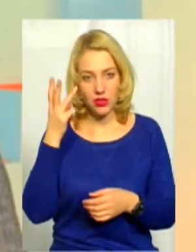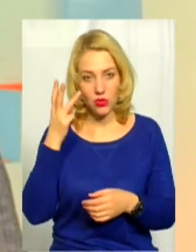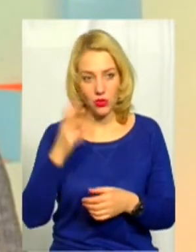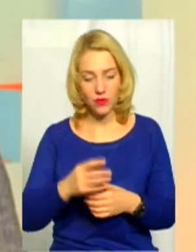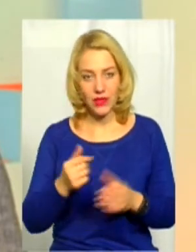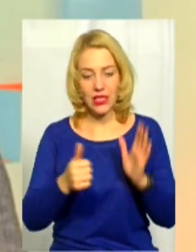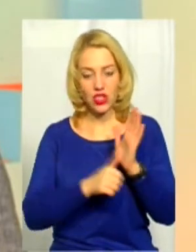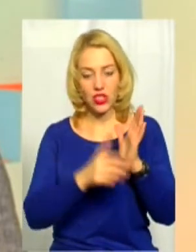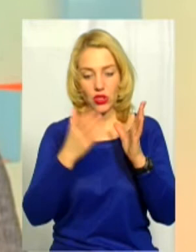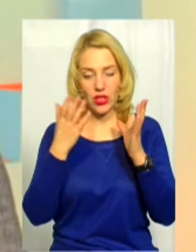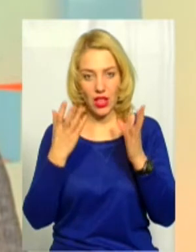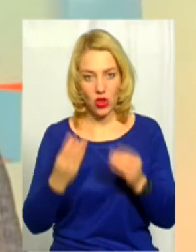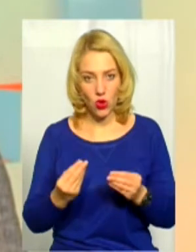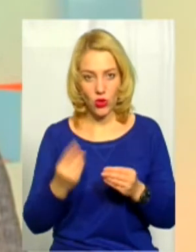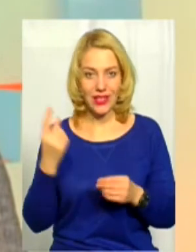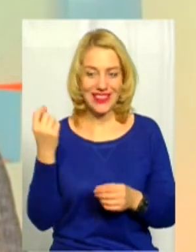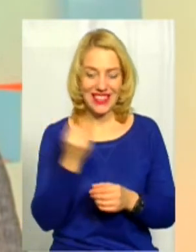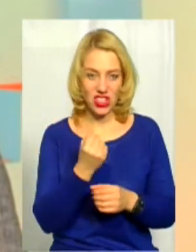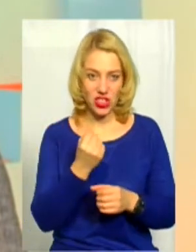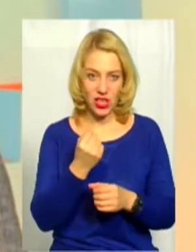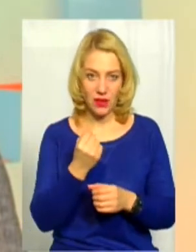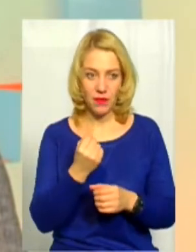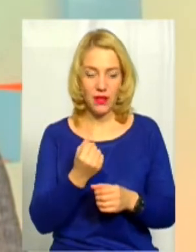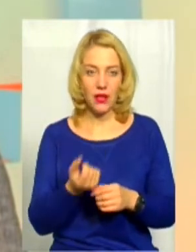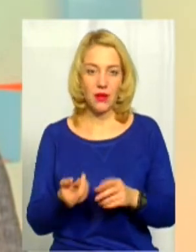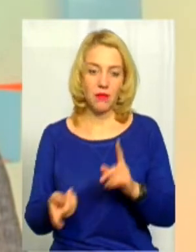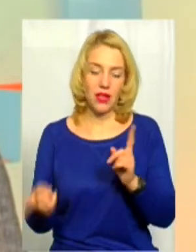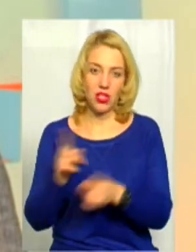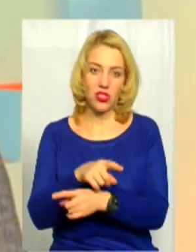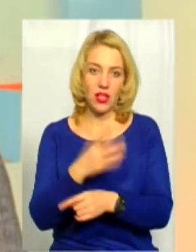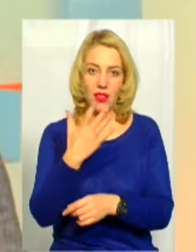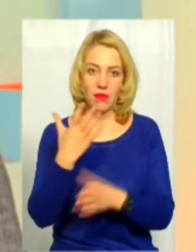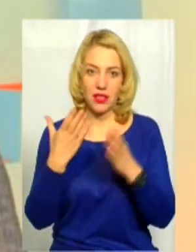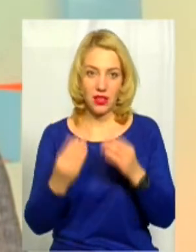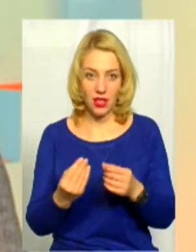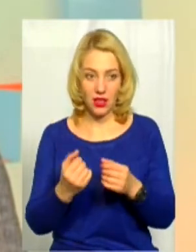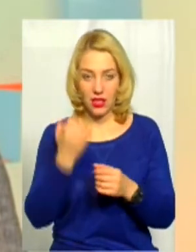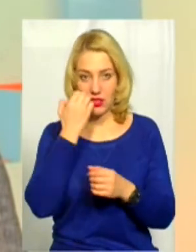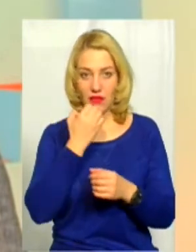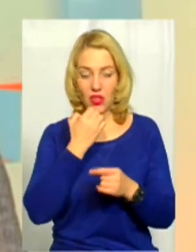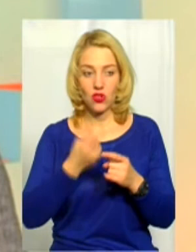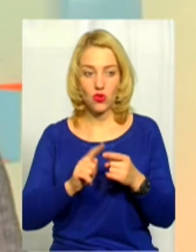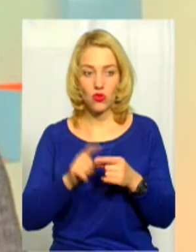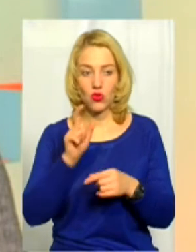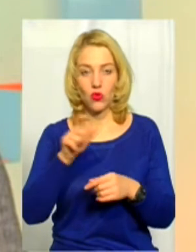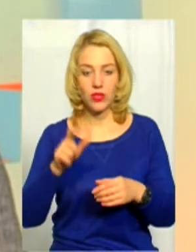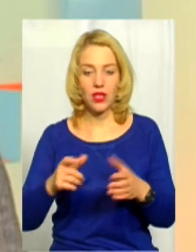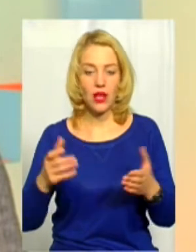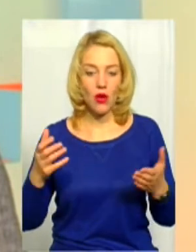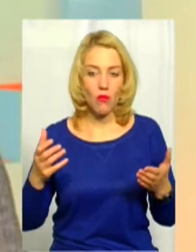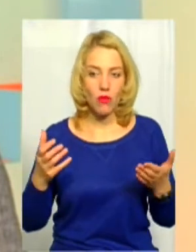шестиденного робочого тижня перейшли на 5-денний. І за рахунок того, що в них появилася людей мотивація і